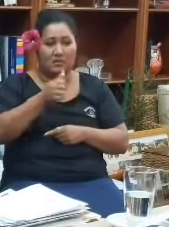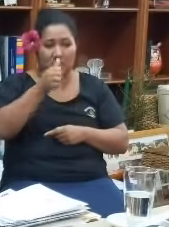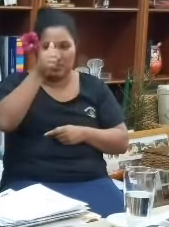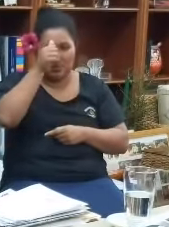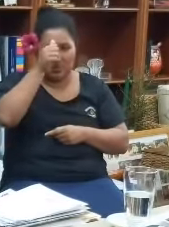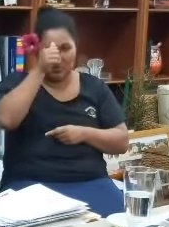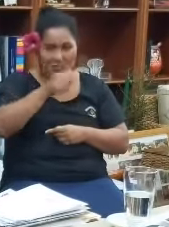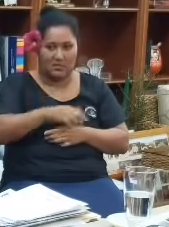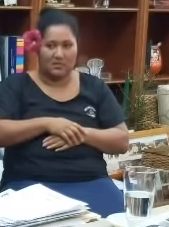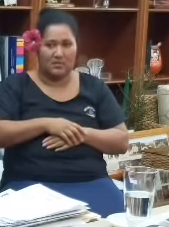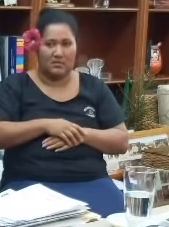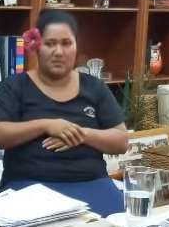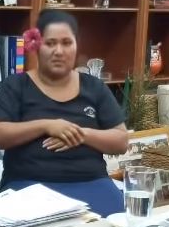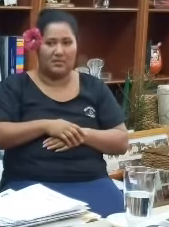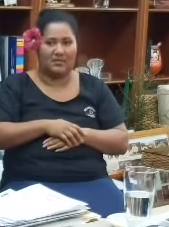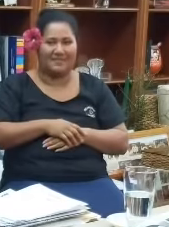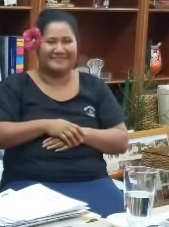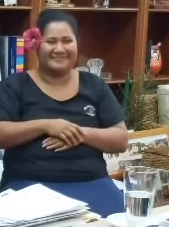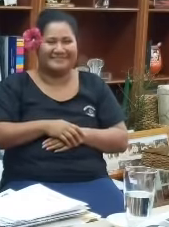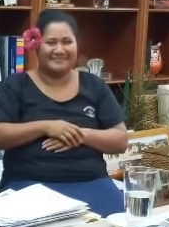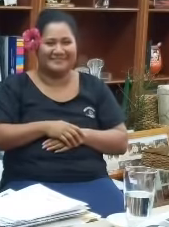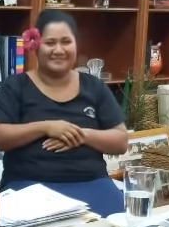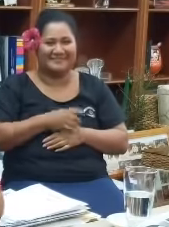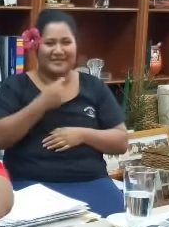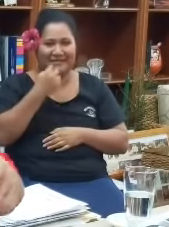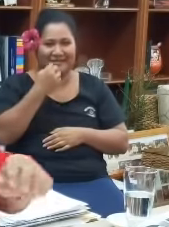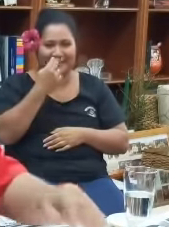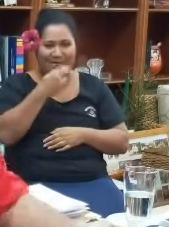nguku o. Uo pei e ko e kolo nguku.